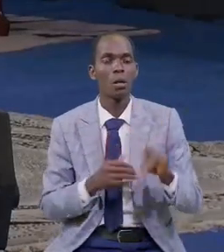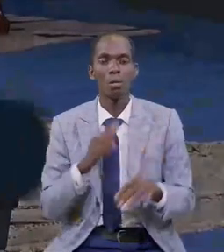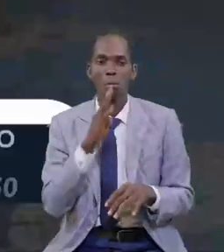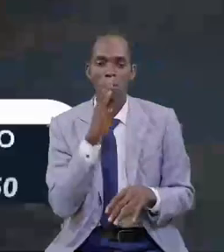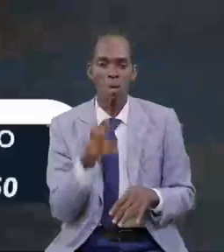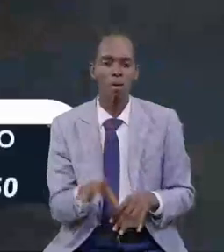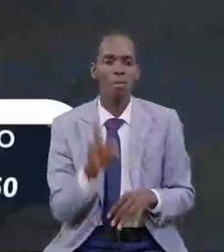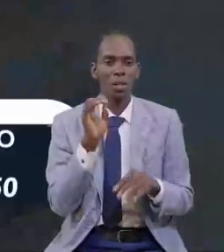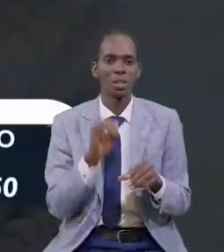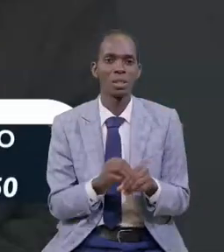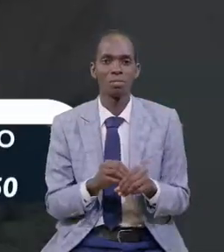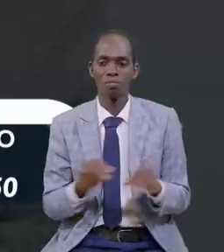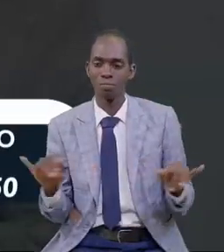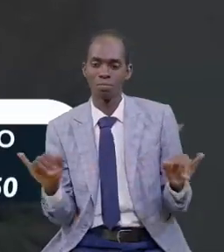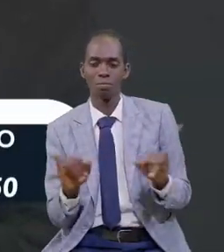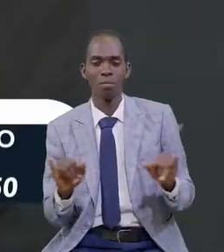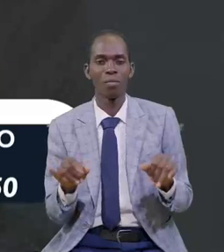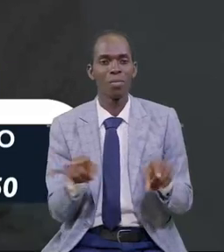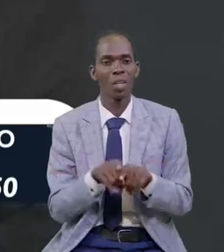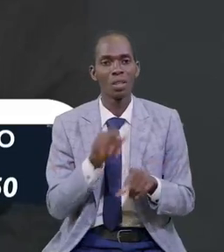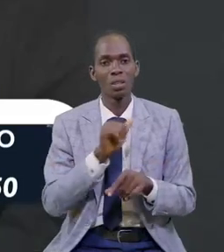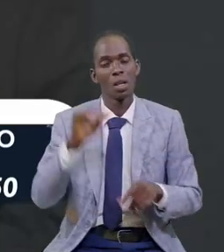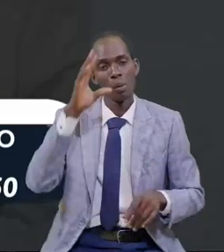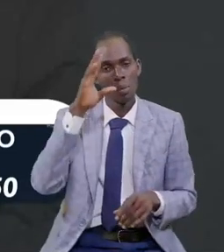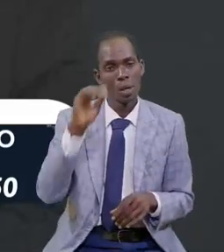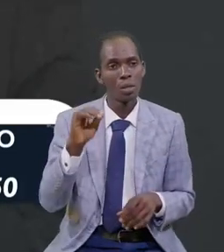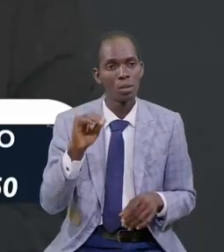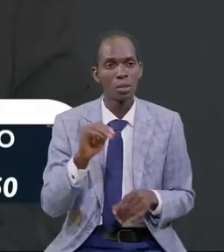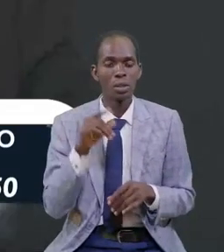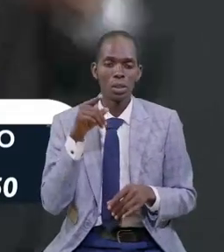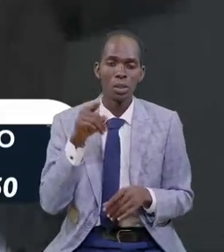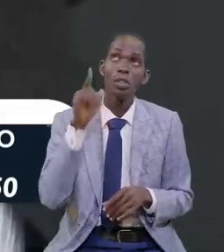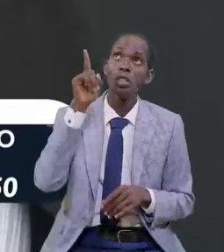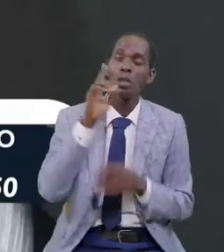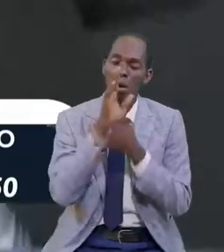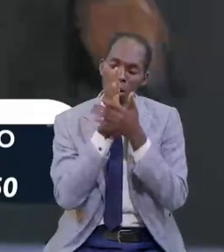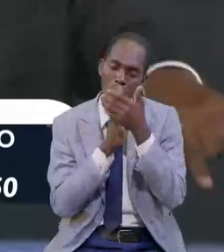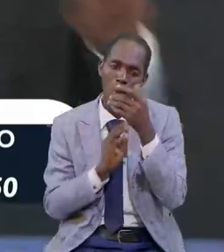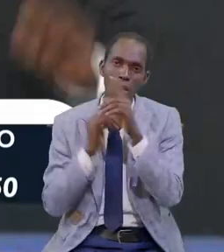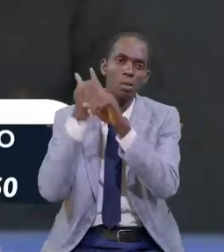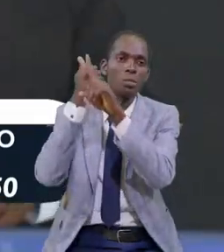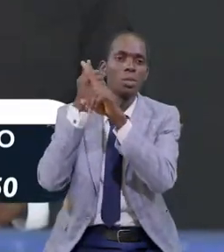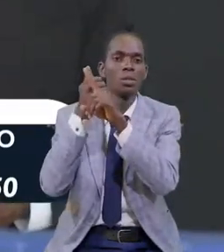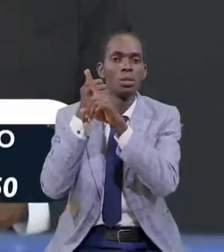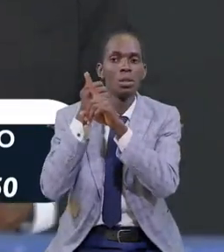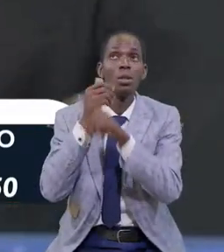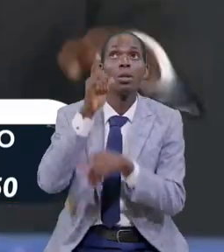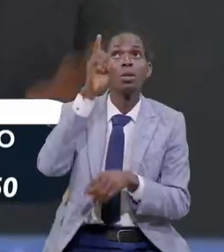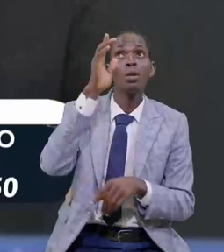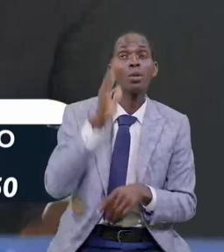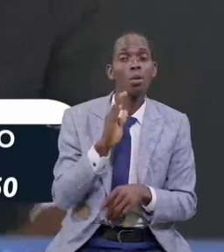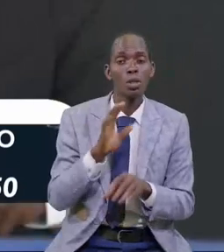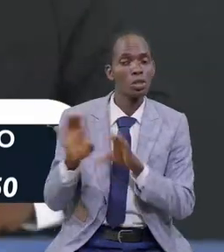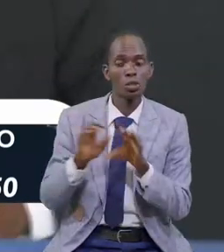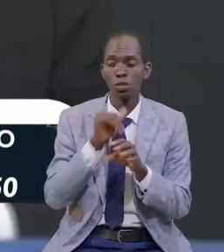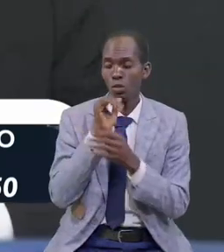comme un simple homme il s'est humilié lui-même Dieu ne